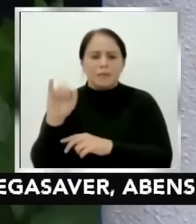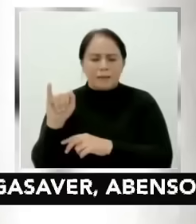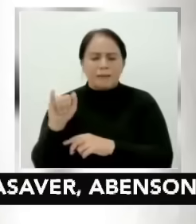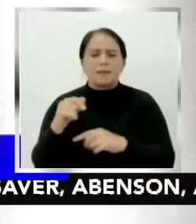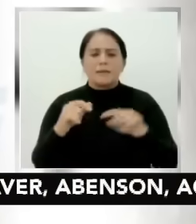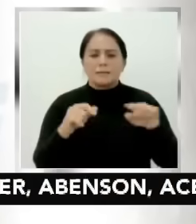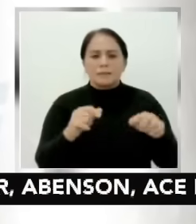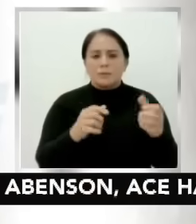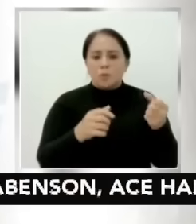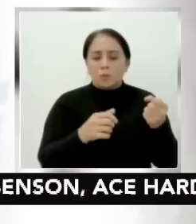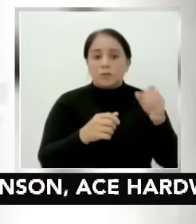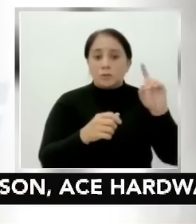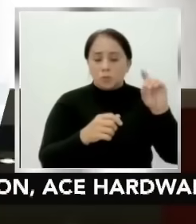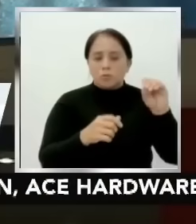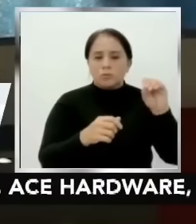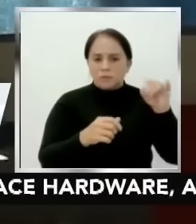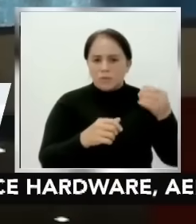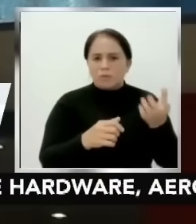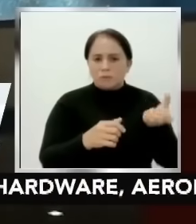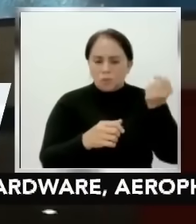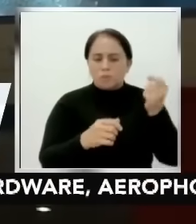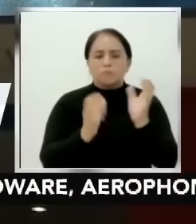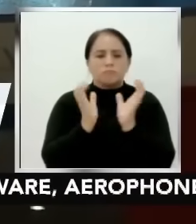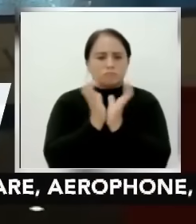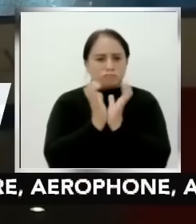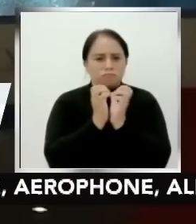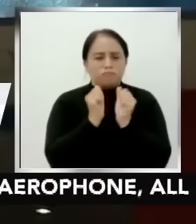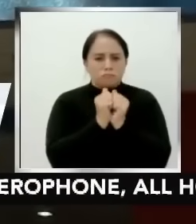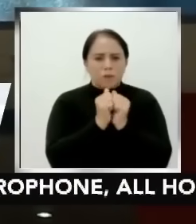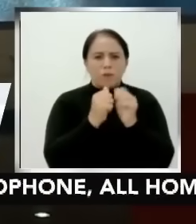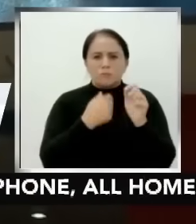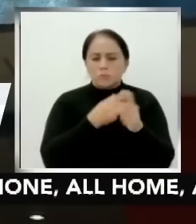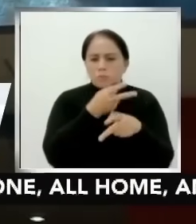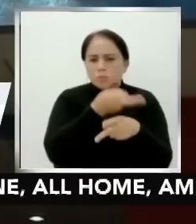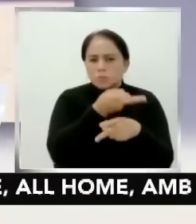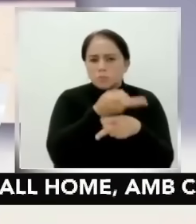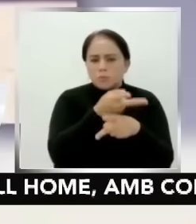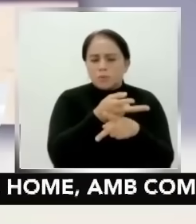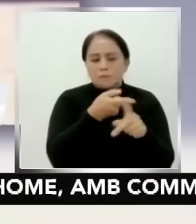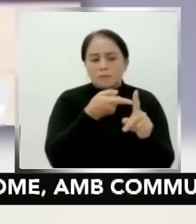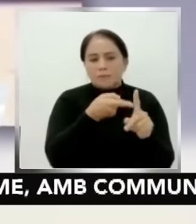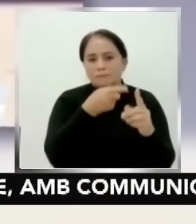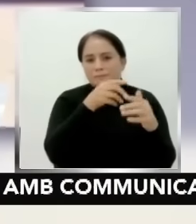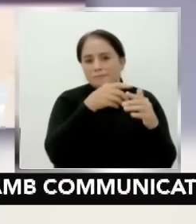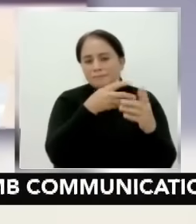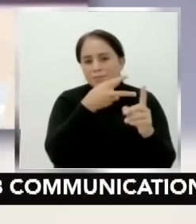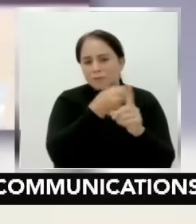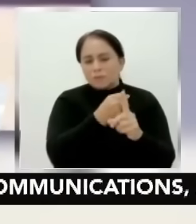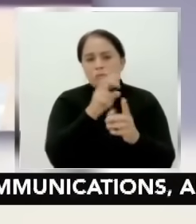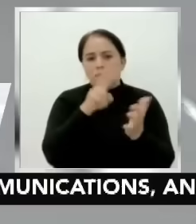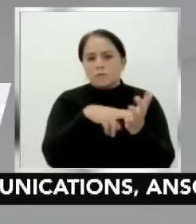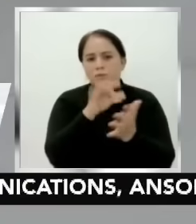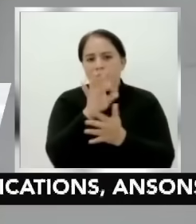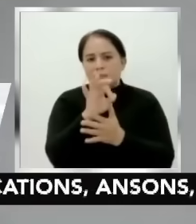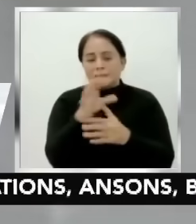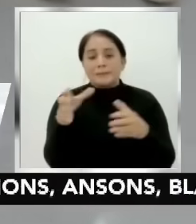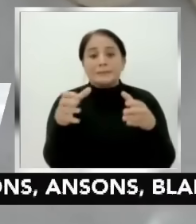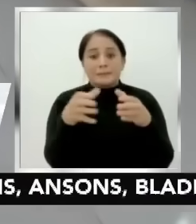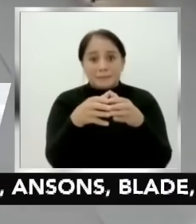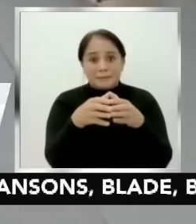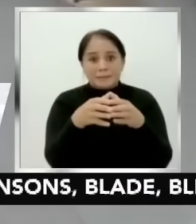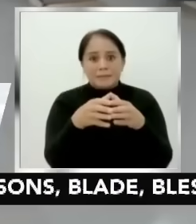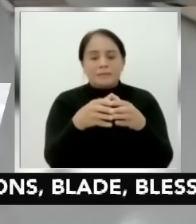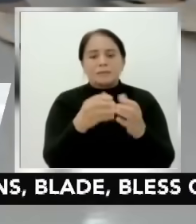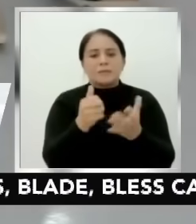ang DOJ kasama ang DSWD para pangalagaan ang mga biktima. 2019 nang mabuo ang grupo para tumulong sa